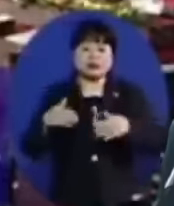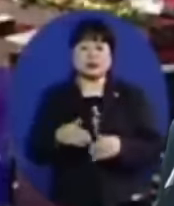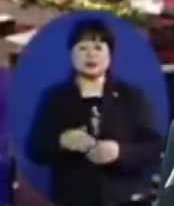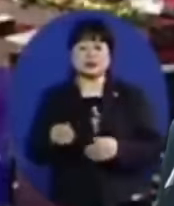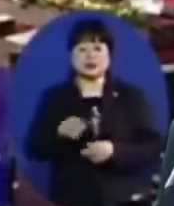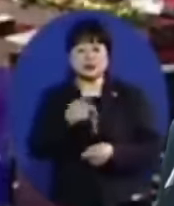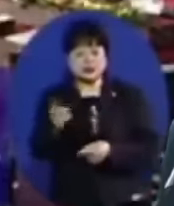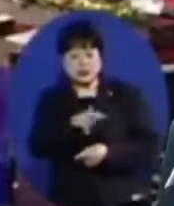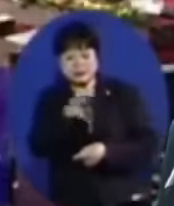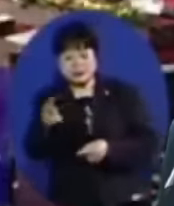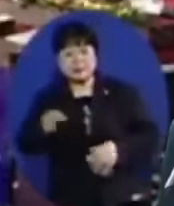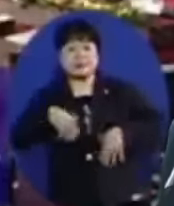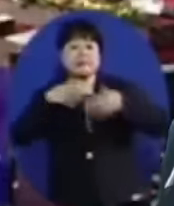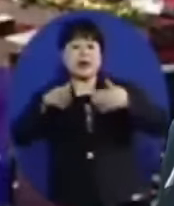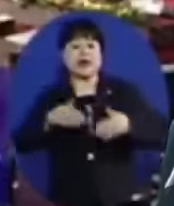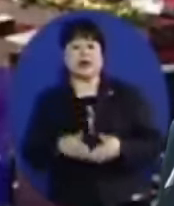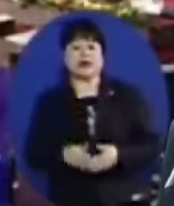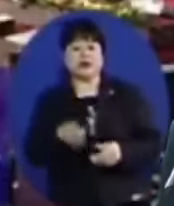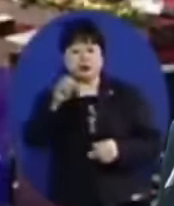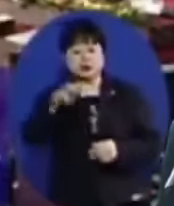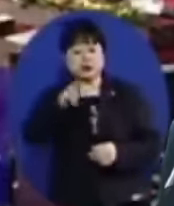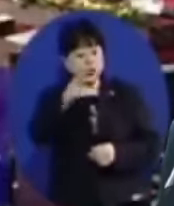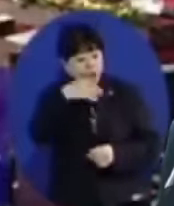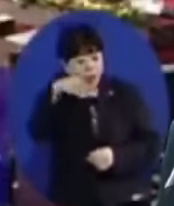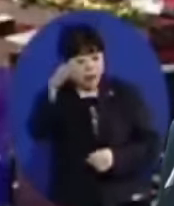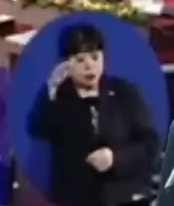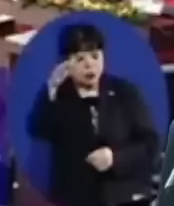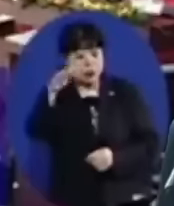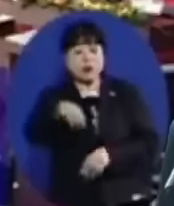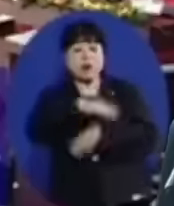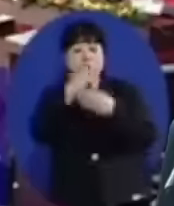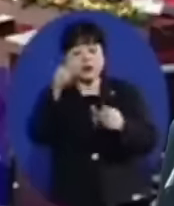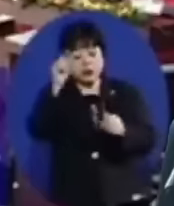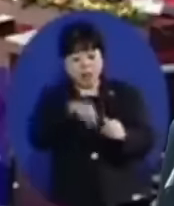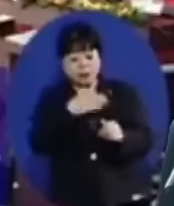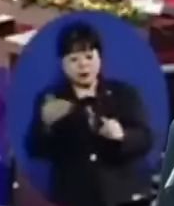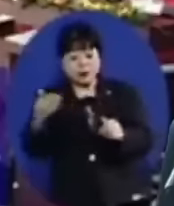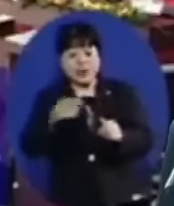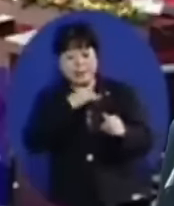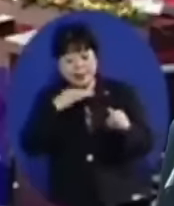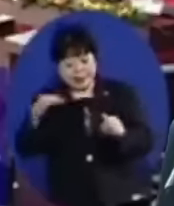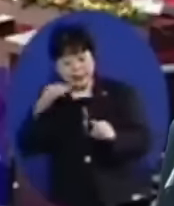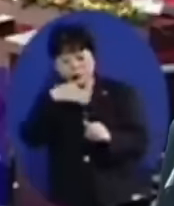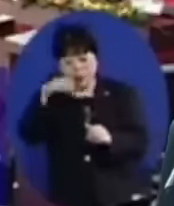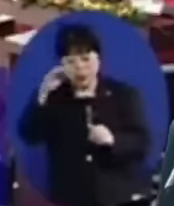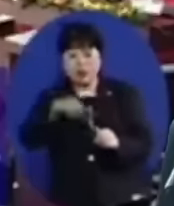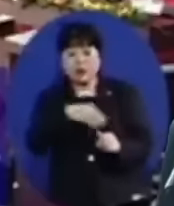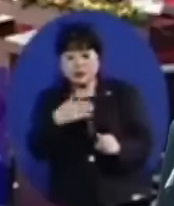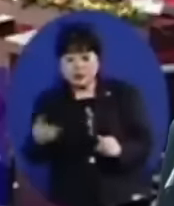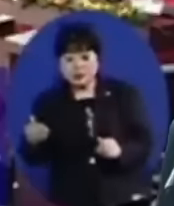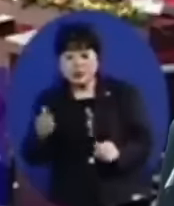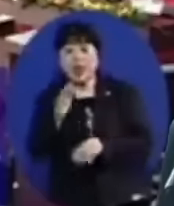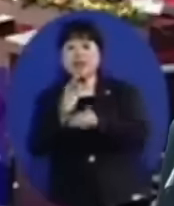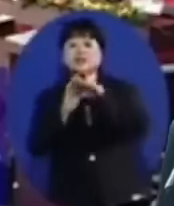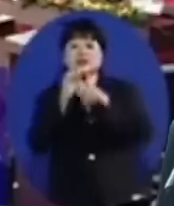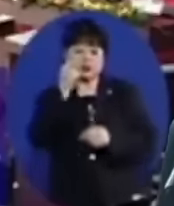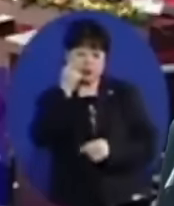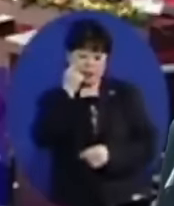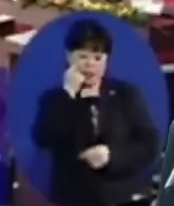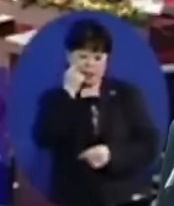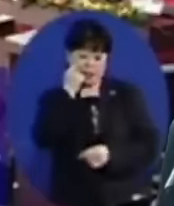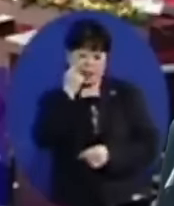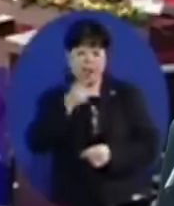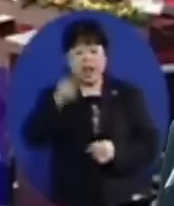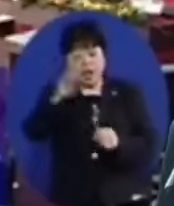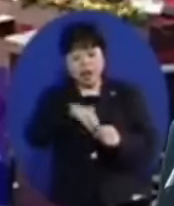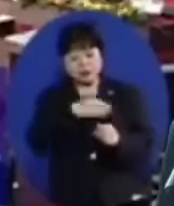돌아 바람은 그 불른 곳으로 돌아가고 모든 강물은 다 바다로 흐르되 바다를 채우지 못하며